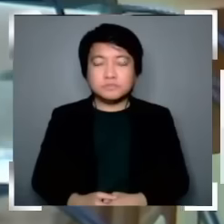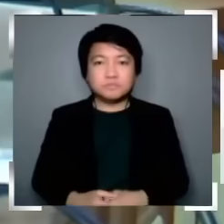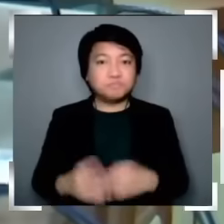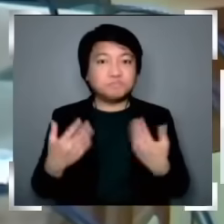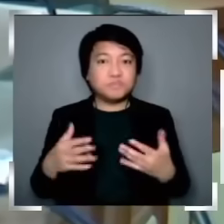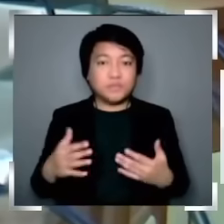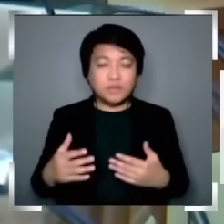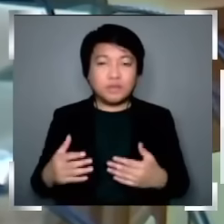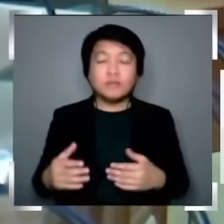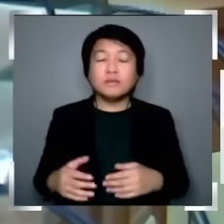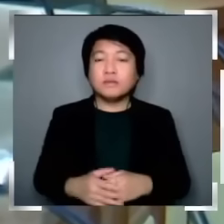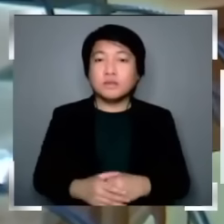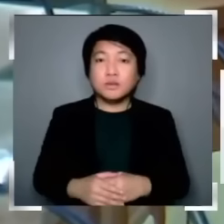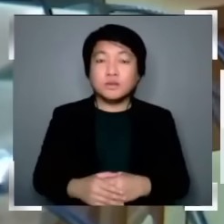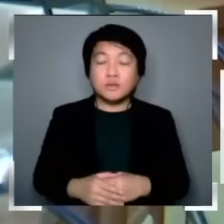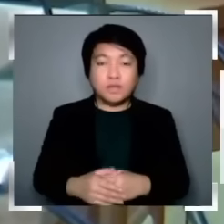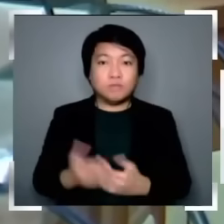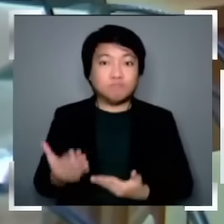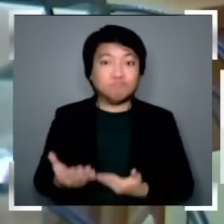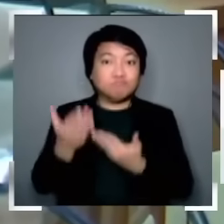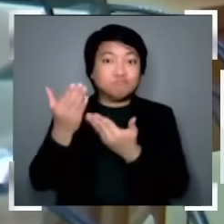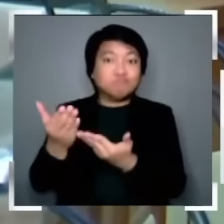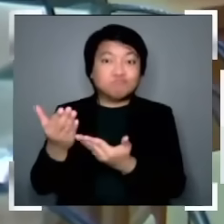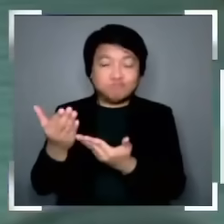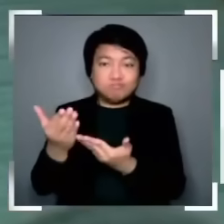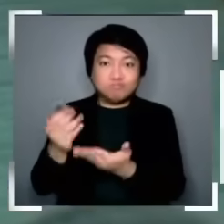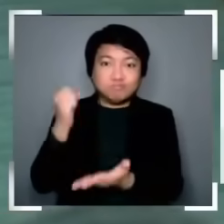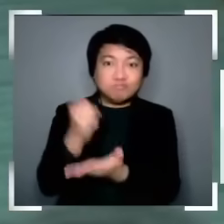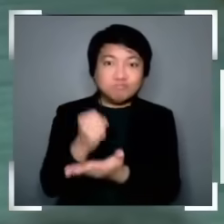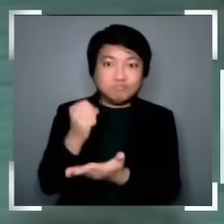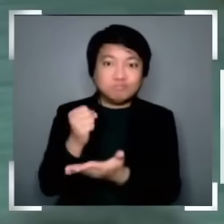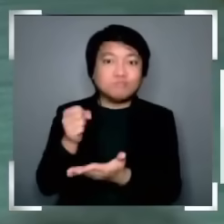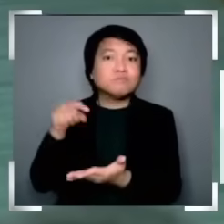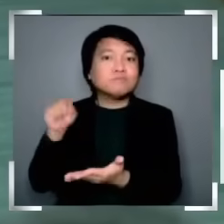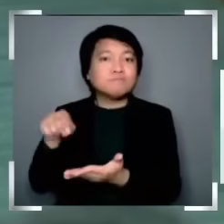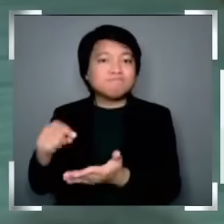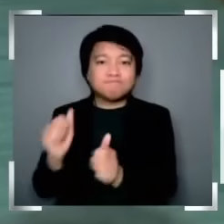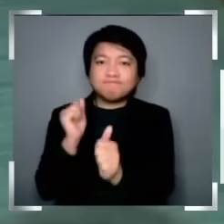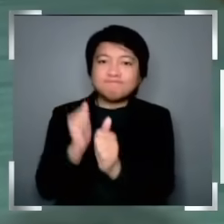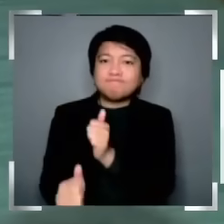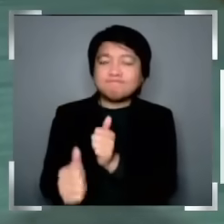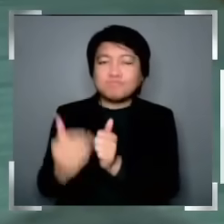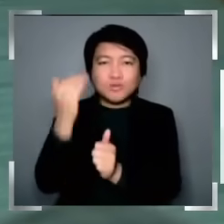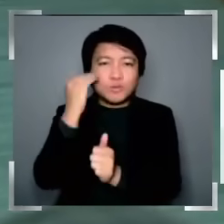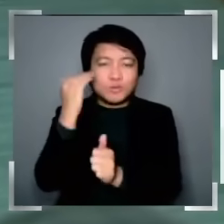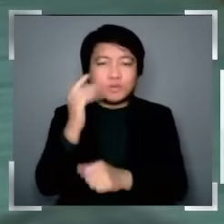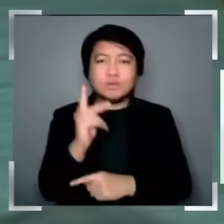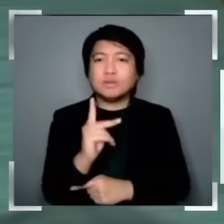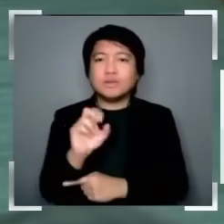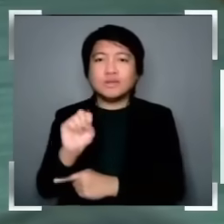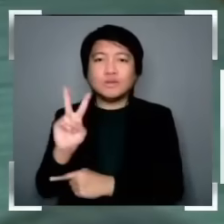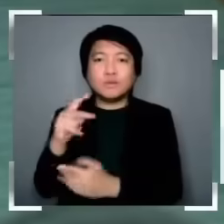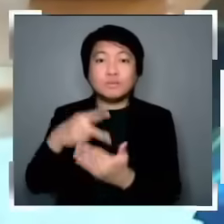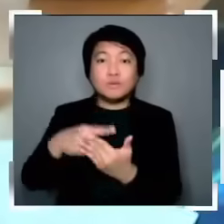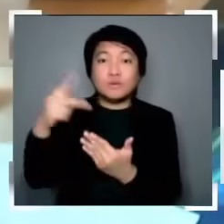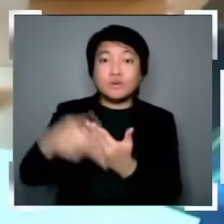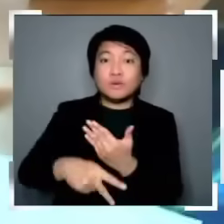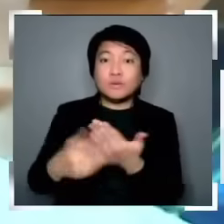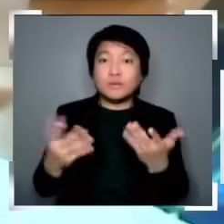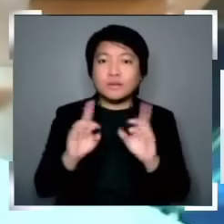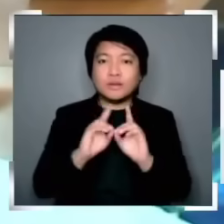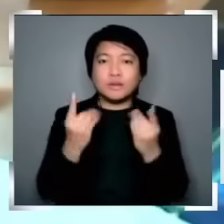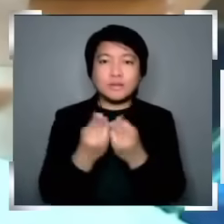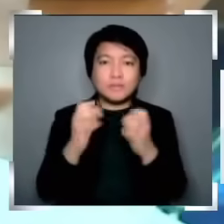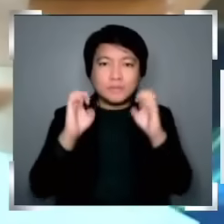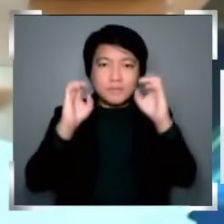on Basic Education and Culture ang panukala na mag-aamyenda sa K-12 program ng Department of Education. Sa ilalim